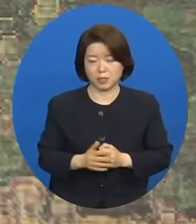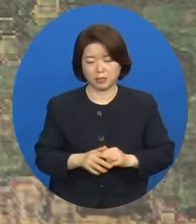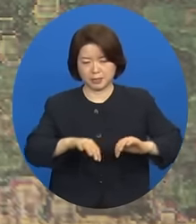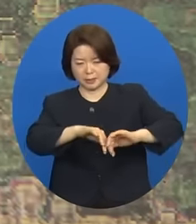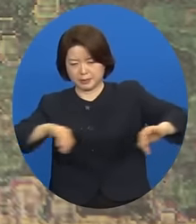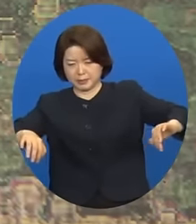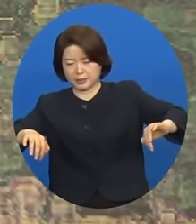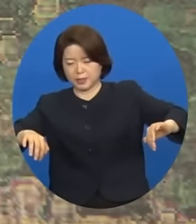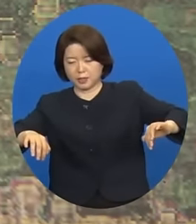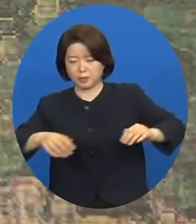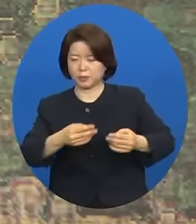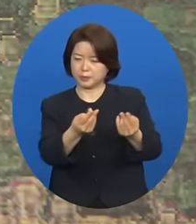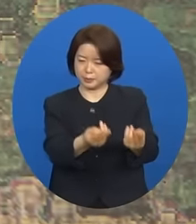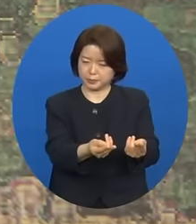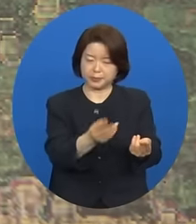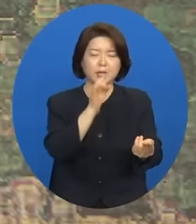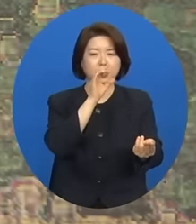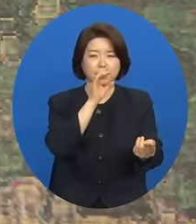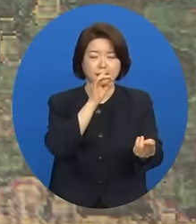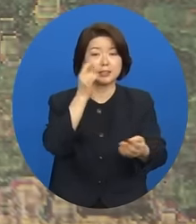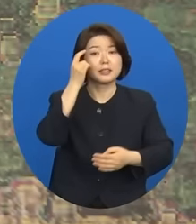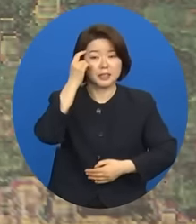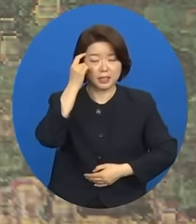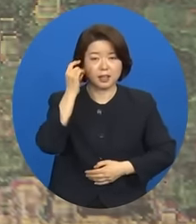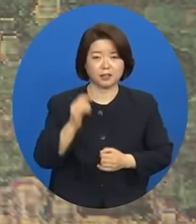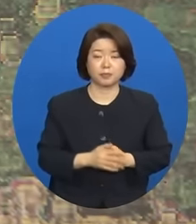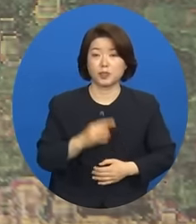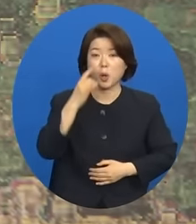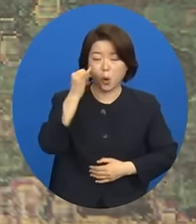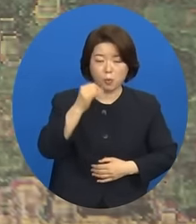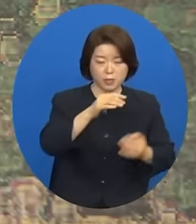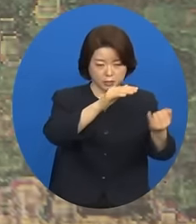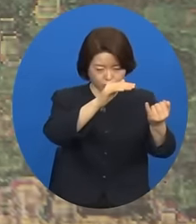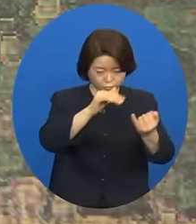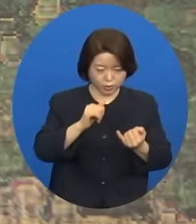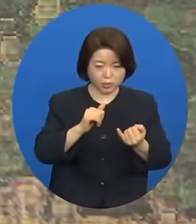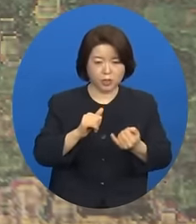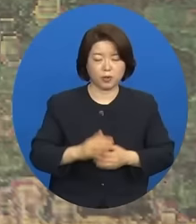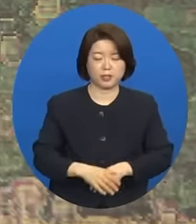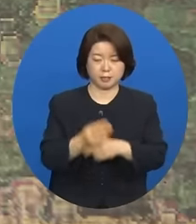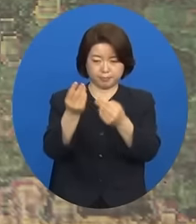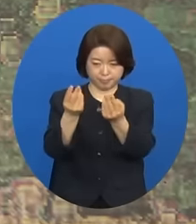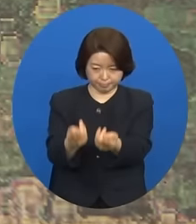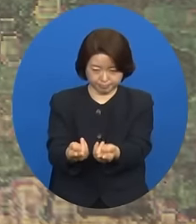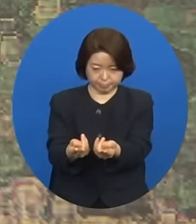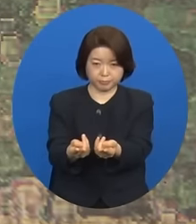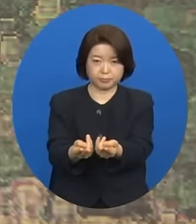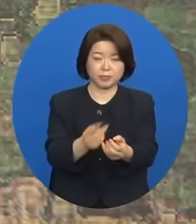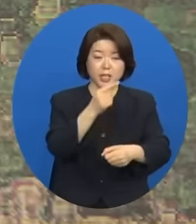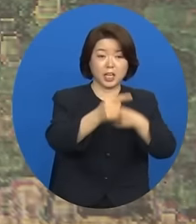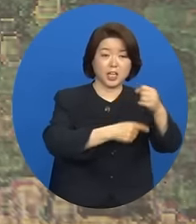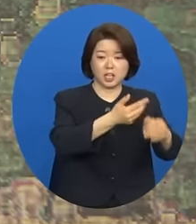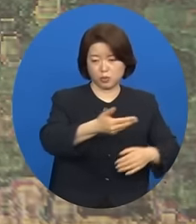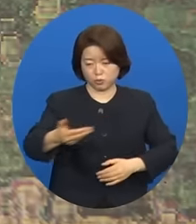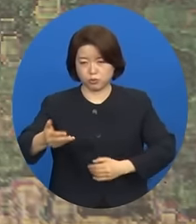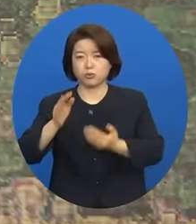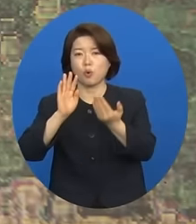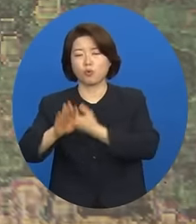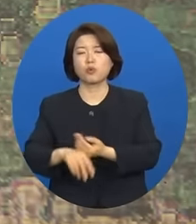되겠다. 그래서 이제 어머니를 불러다가 같이 이제 자시게 된 거예요. 그게 이제 1년 훨씬 지난 다음입니다.